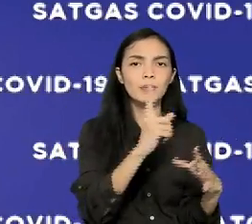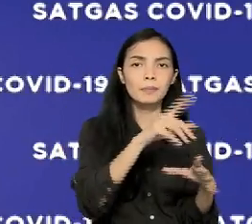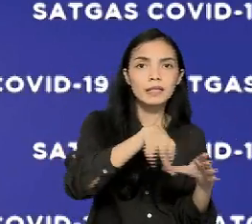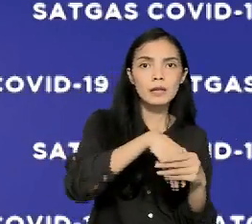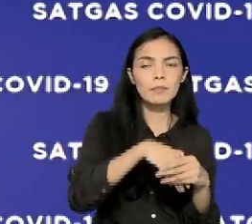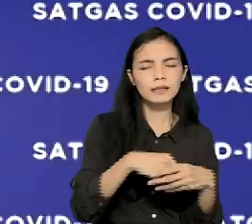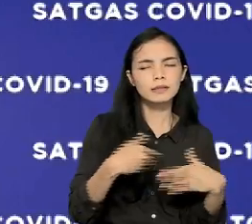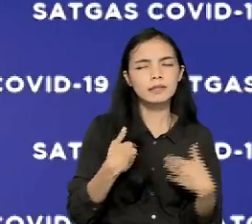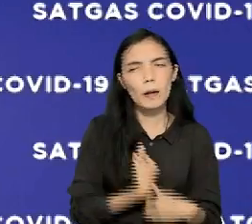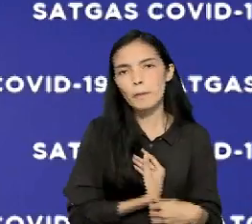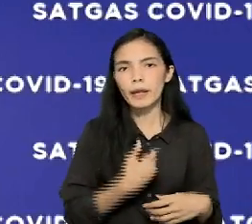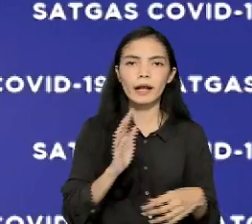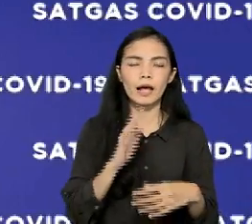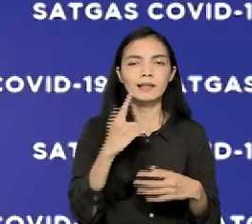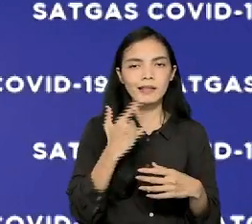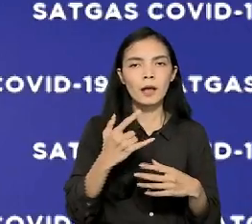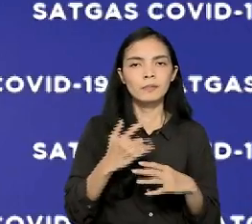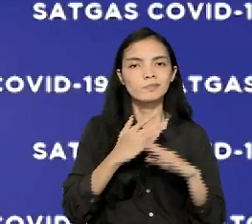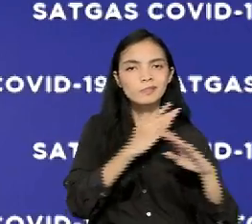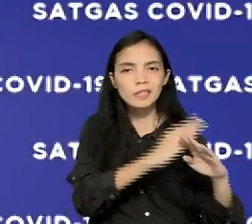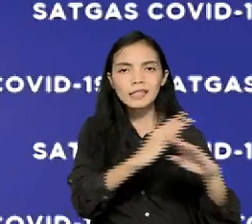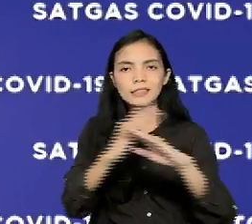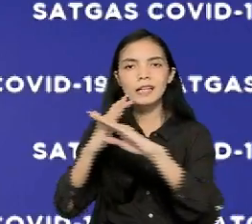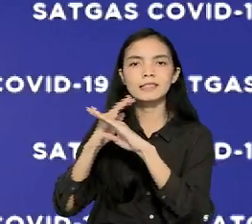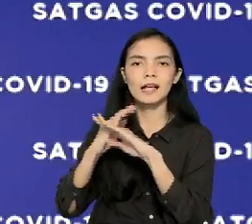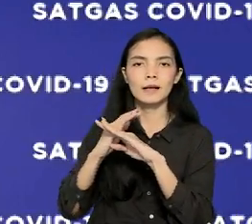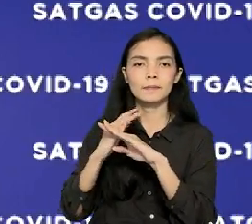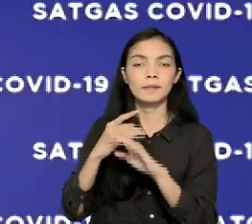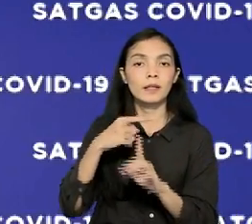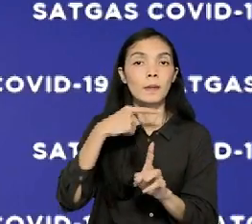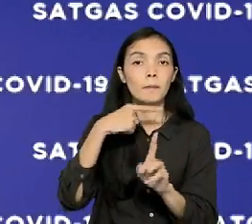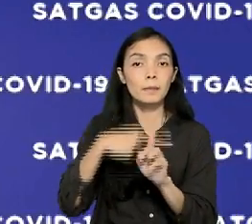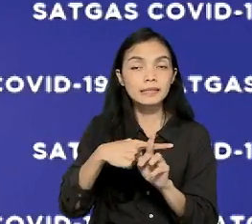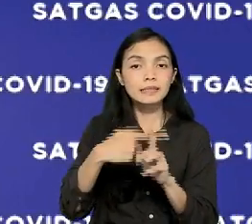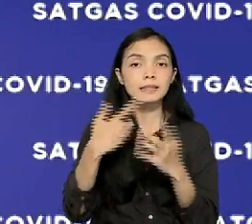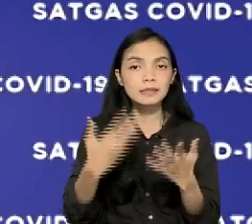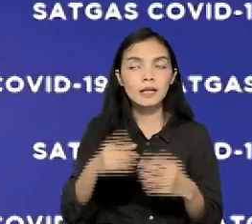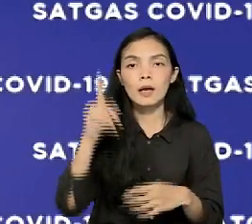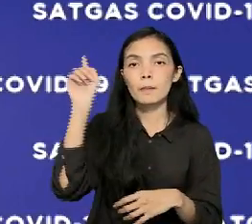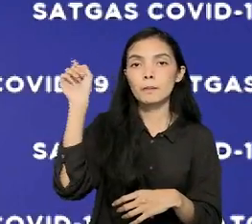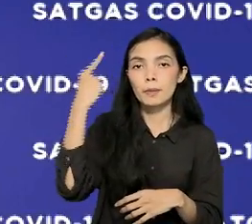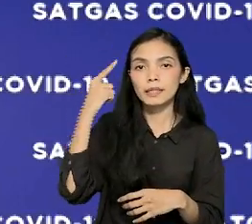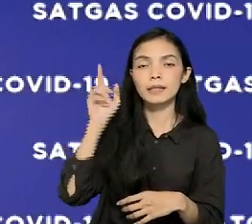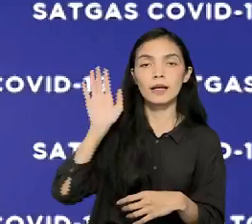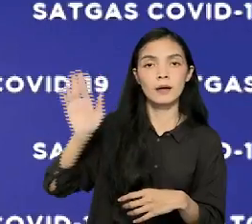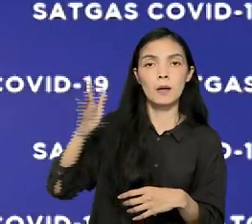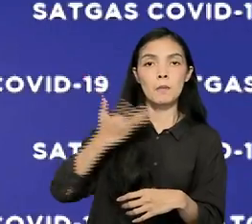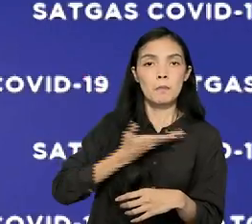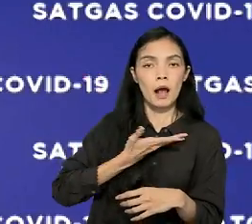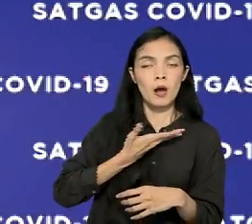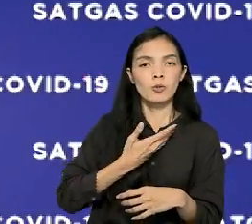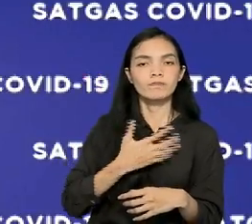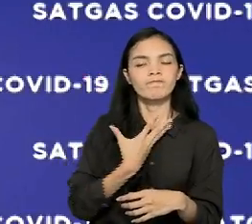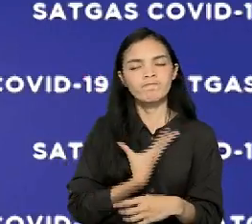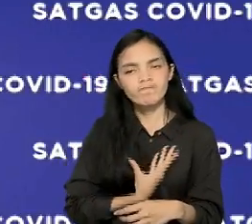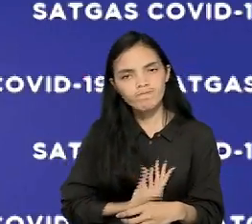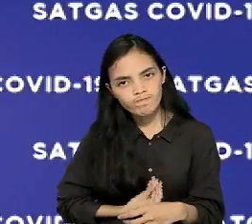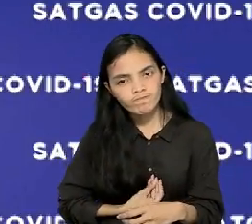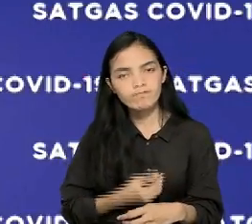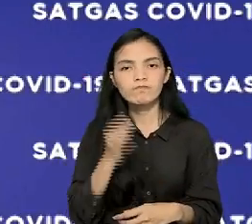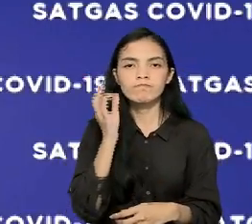serta mencegah penularan COVID-19. Selain itu, pemerintah juga hendak mengucapkan bela